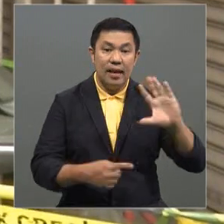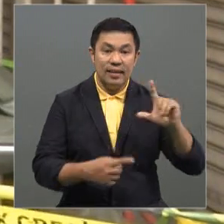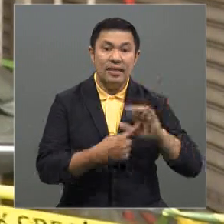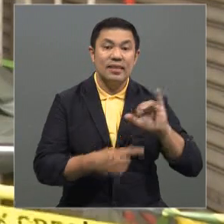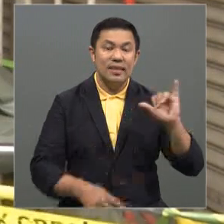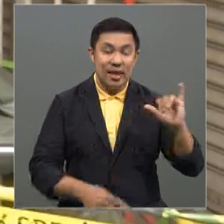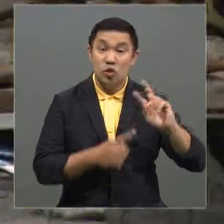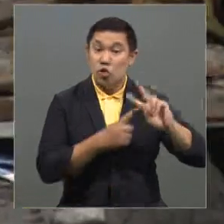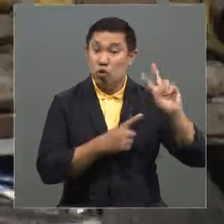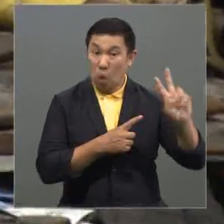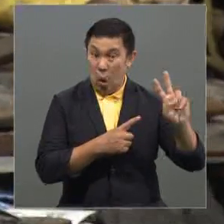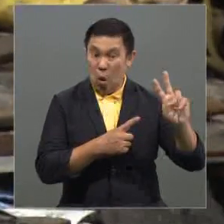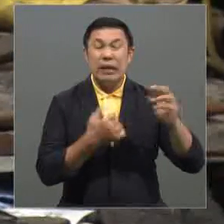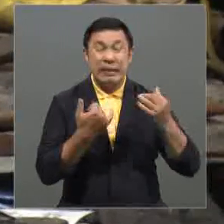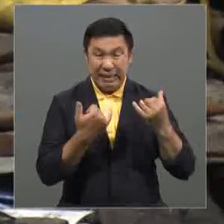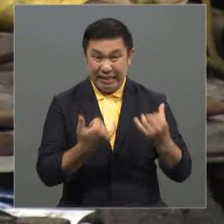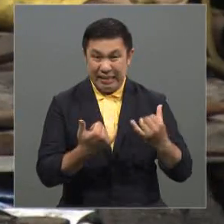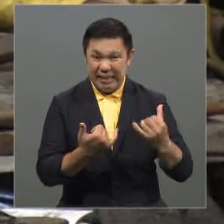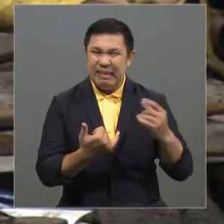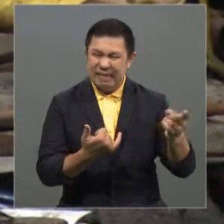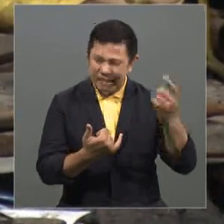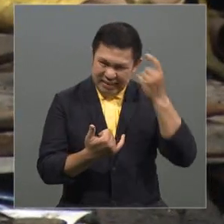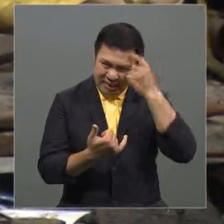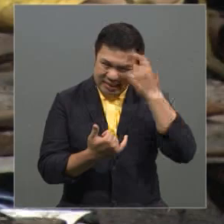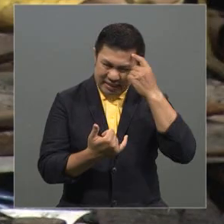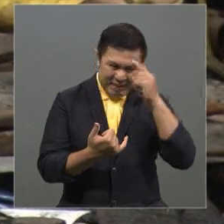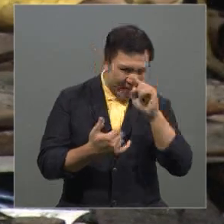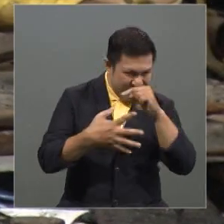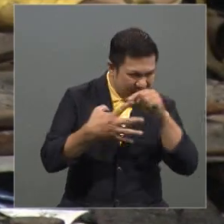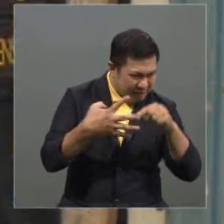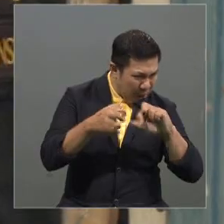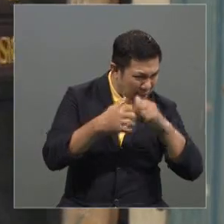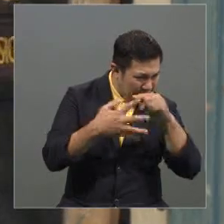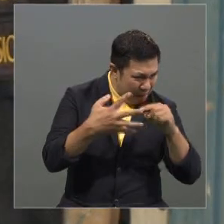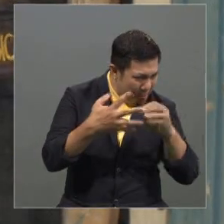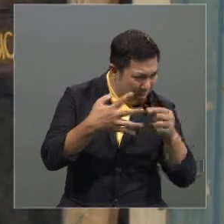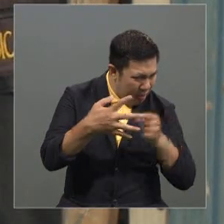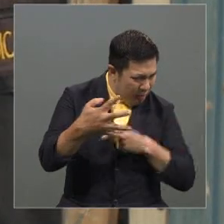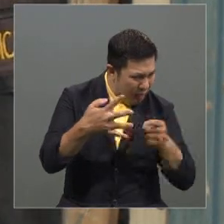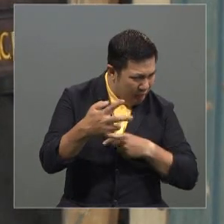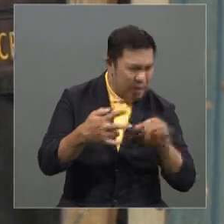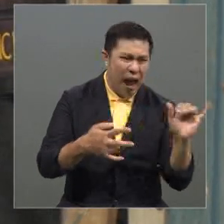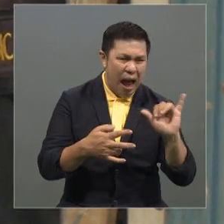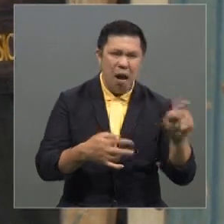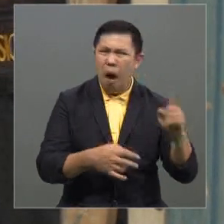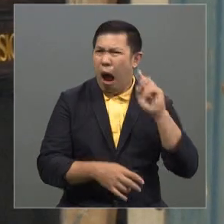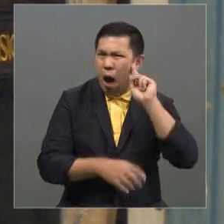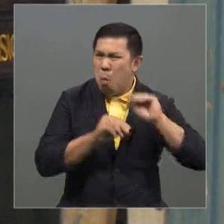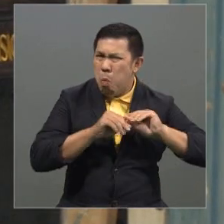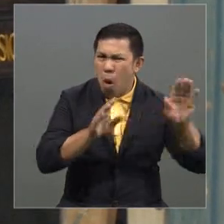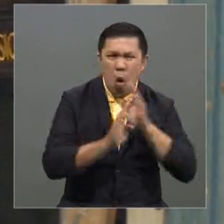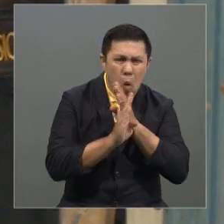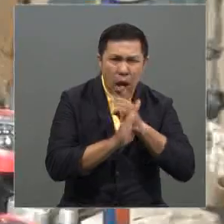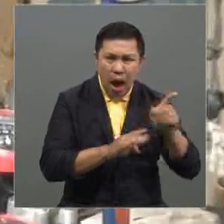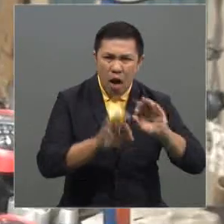กระแสข่าวที่ว่าอาจเป็นการลอบวางเพลิงเพื่อนำที่ดินไปใช้ประโยชน์ในเชิงพาณิชย์คงเป็นเพียงแค่ข่าวลือมากกว่าแต่ว่าเจ้